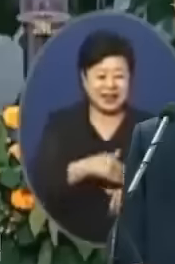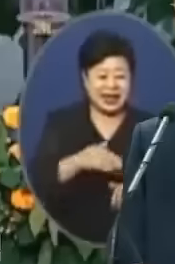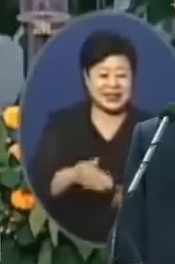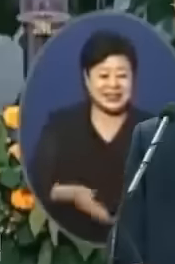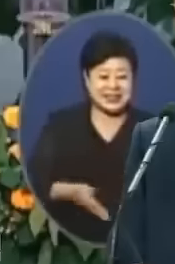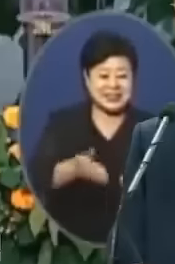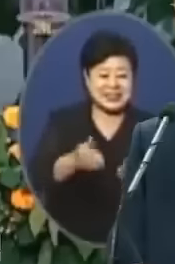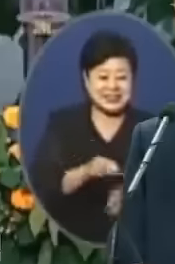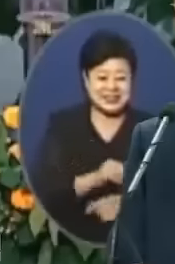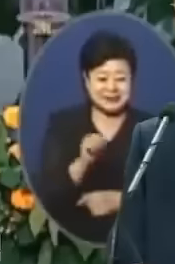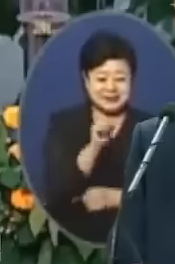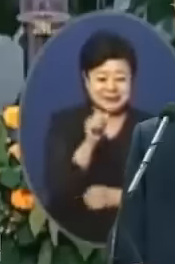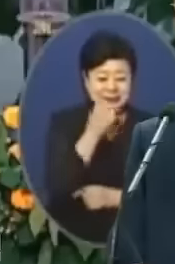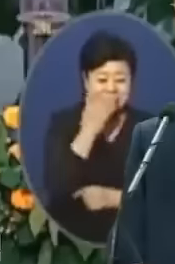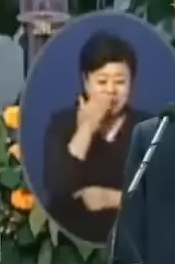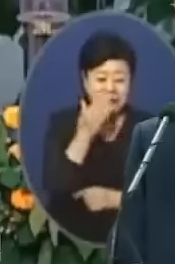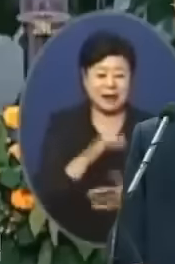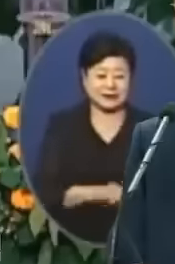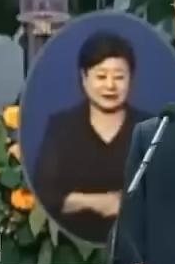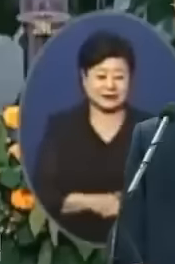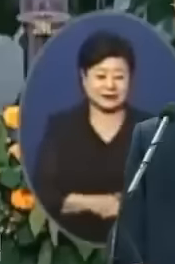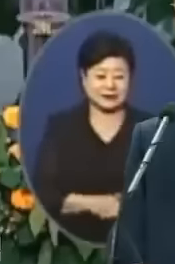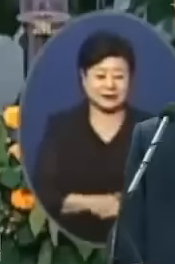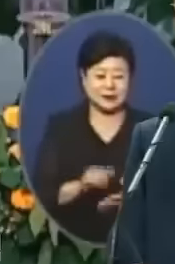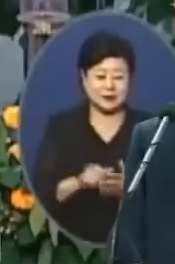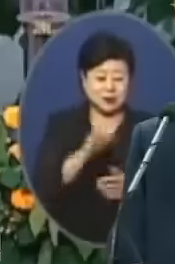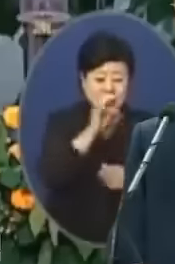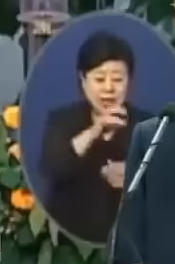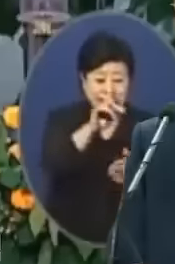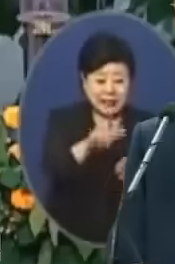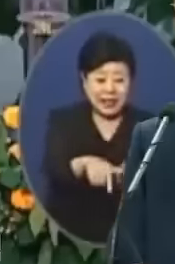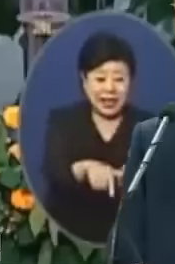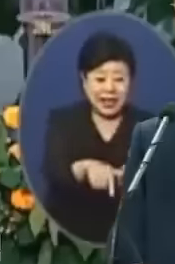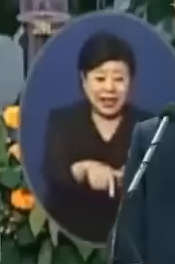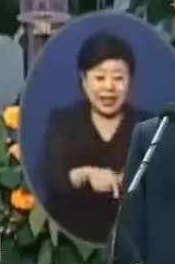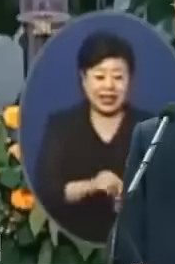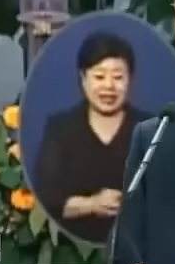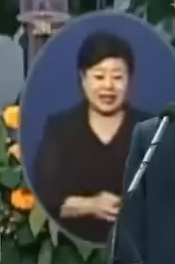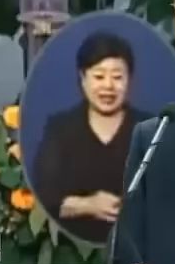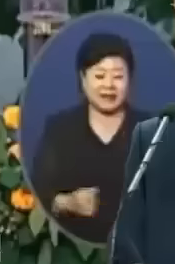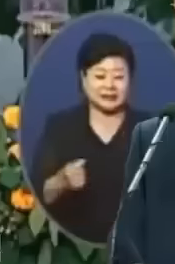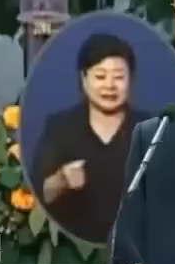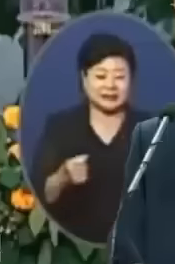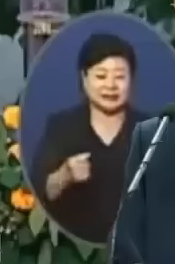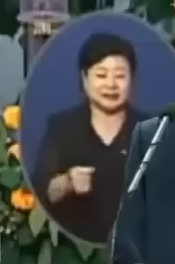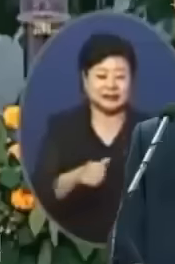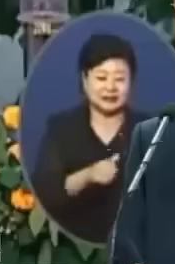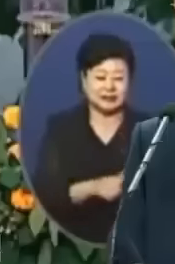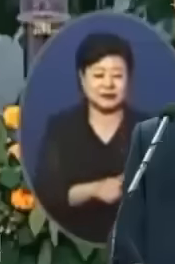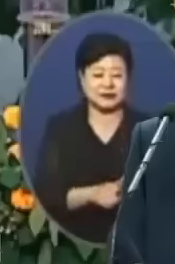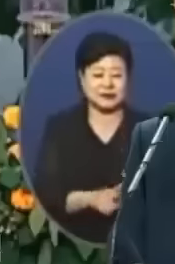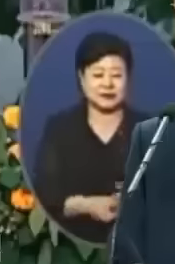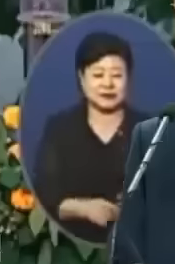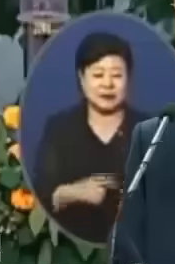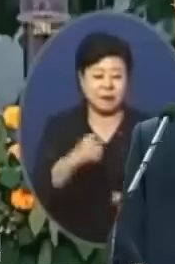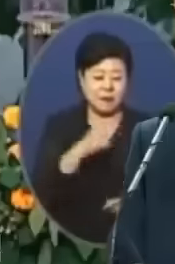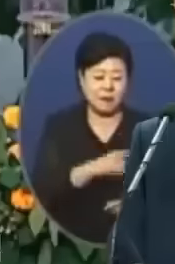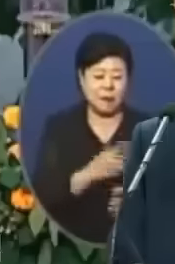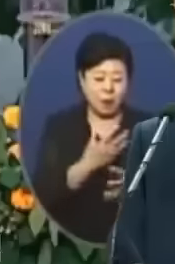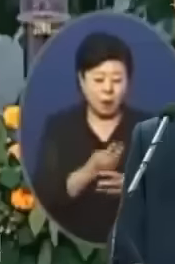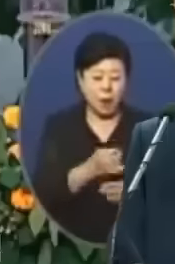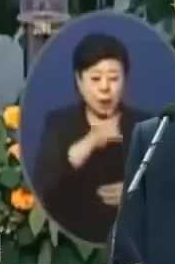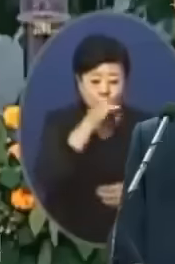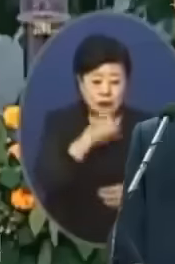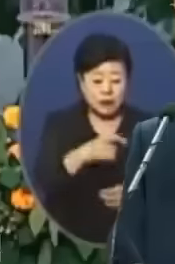즉시 계산해 줍니다. 쇼핑을 할 때 물건을 갈 때 싣고 계산대에 가면 물건마다 바코드가 있어서